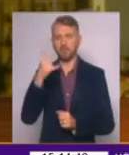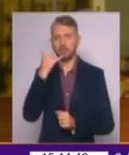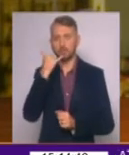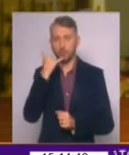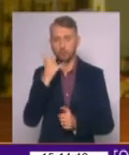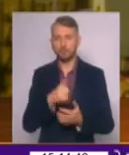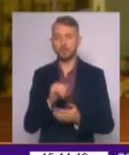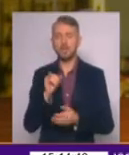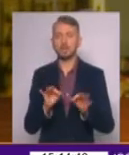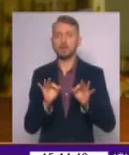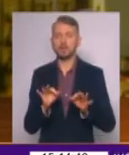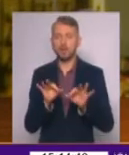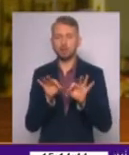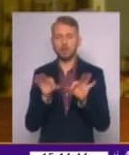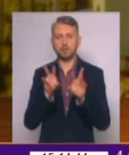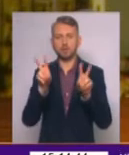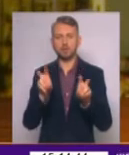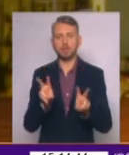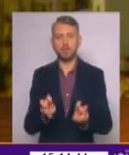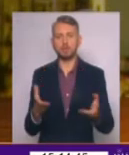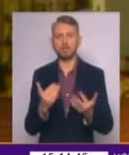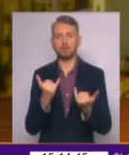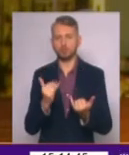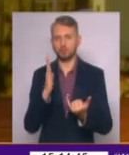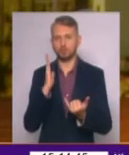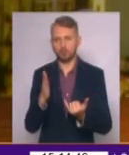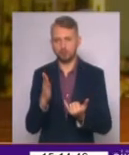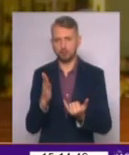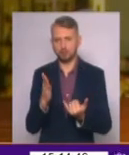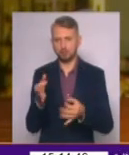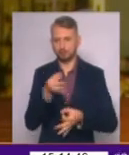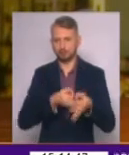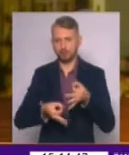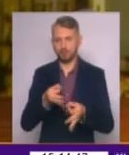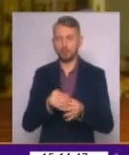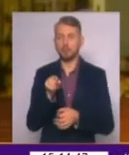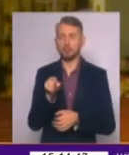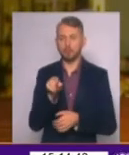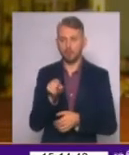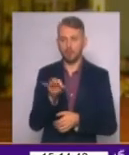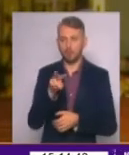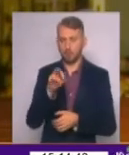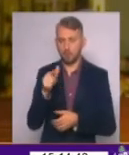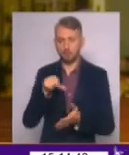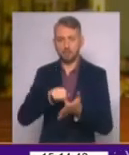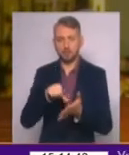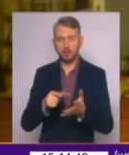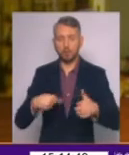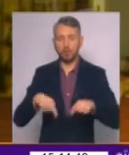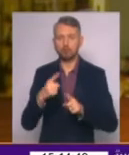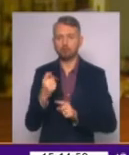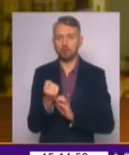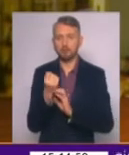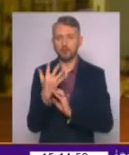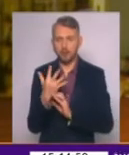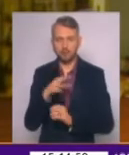ефіру. І, звичайно, окреслю теми, за якими ми сьогодні запрошуємо вас долучатися. Отже, пан Олег Бондарчук є представником округу номер 115,